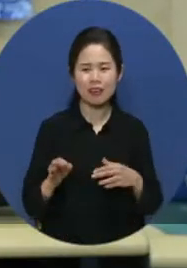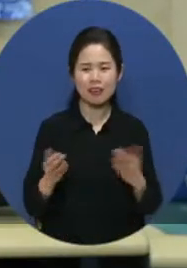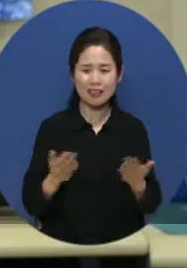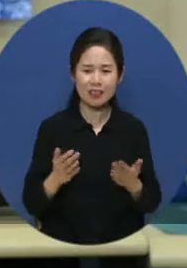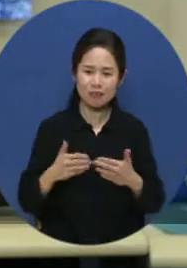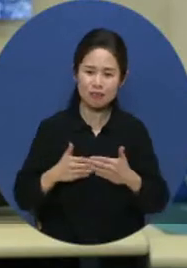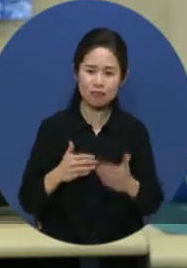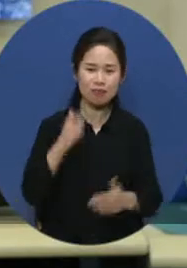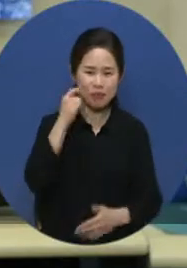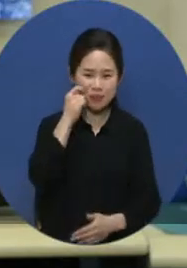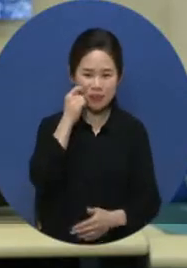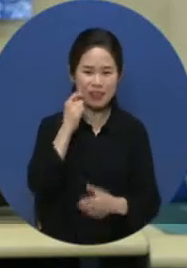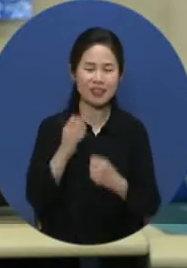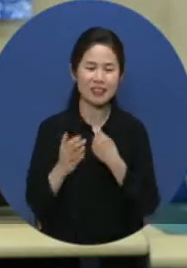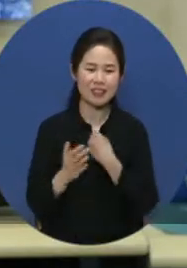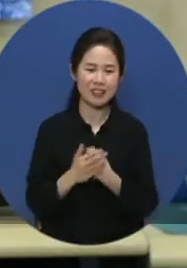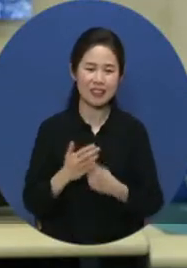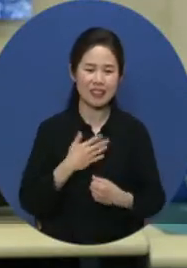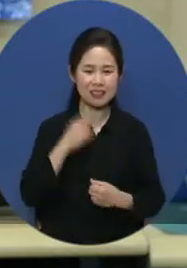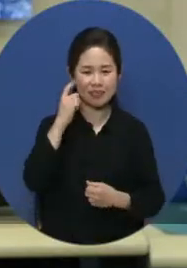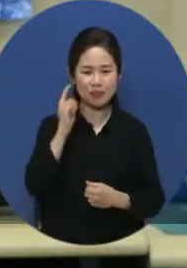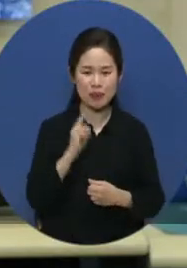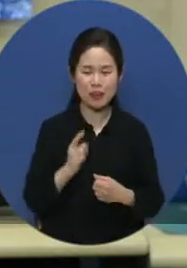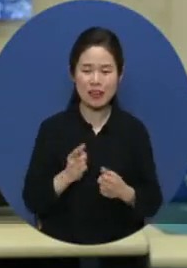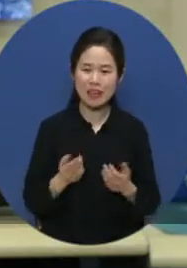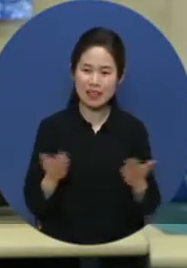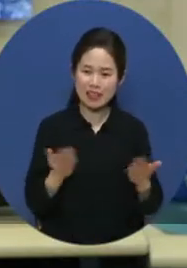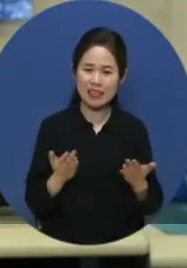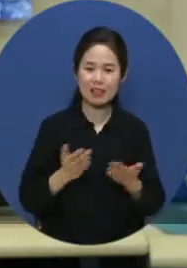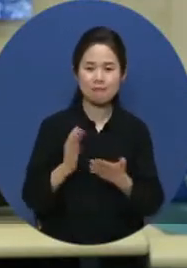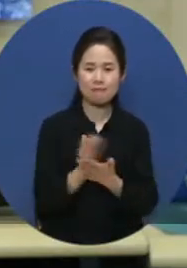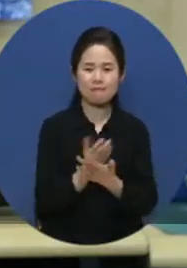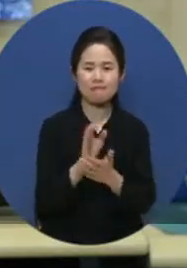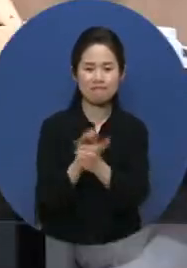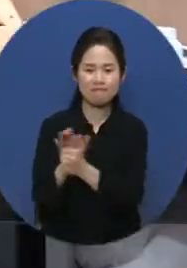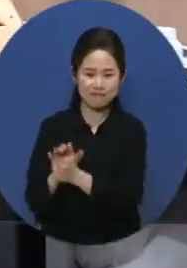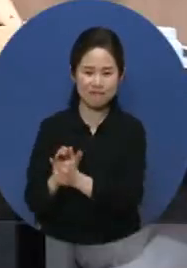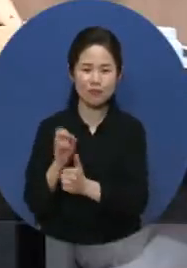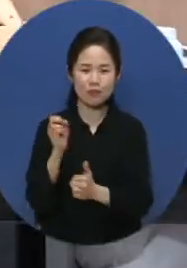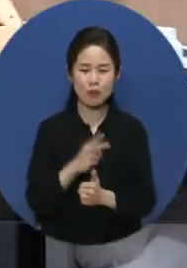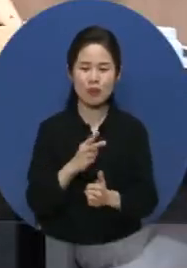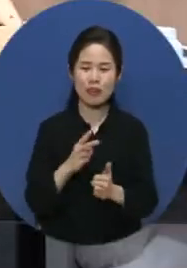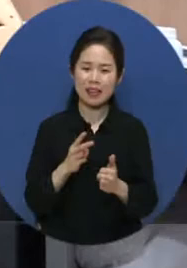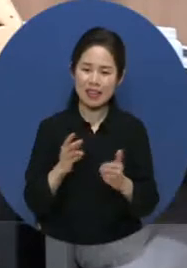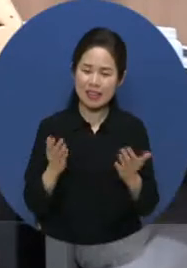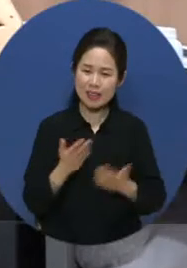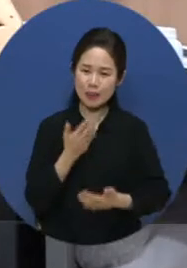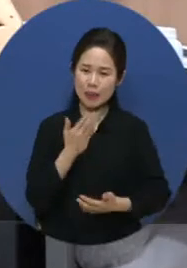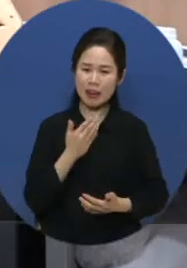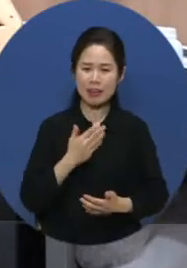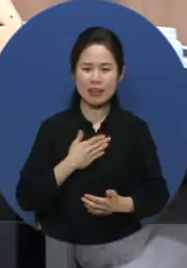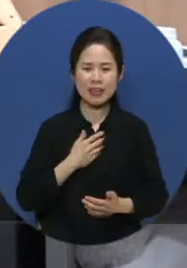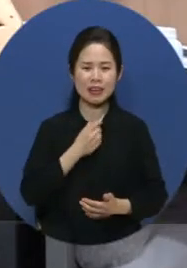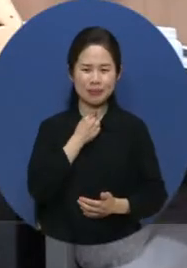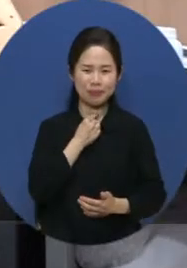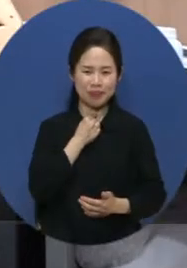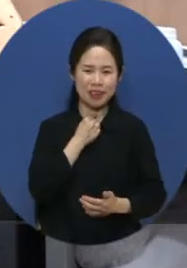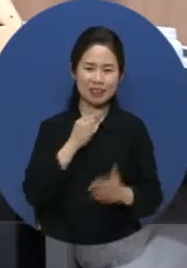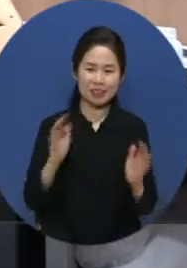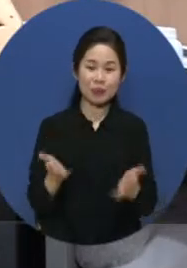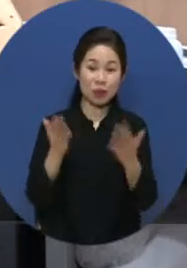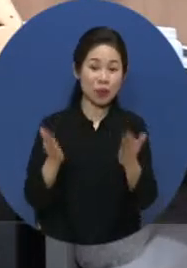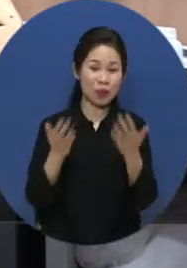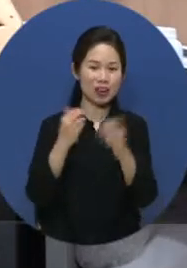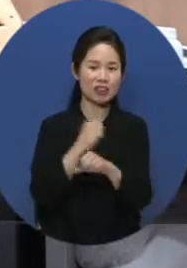이제 역할을 잘 구분을 하고 싶을 만한 일을 만들고, 그리고 그걸 통해서 본인도 꾸준히 하고 싶을 만한